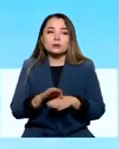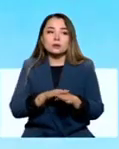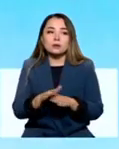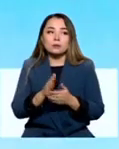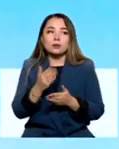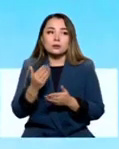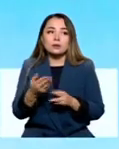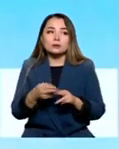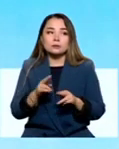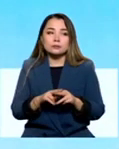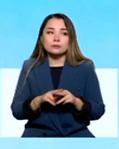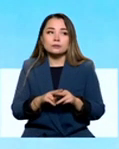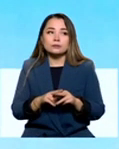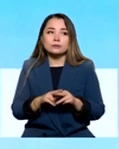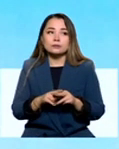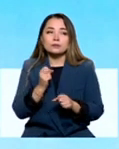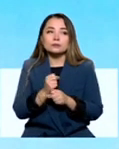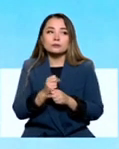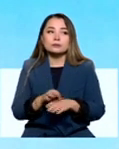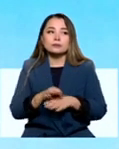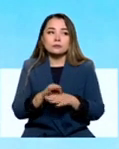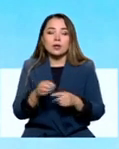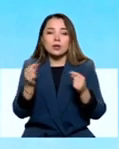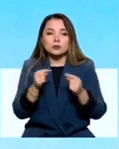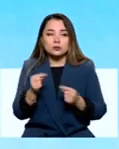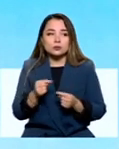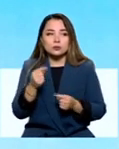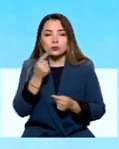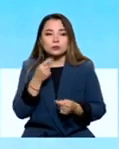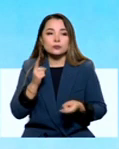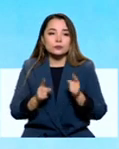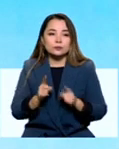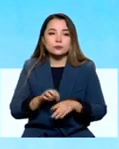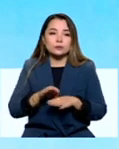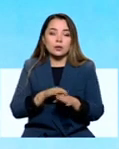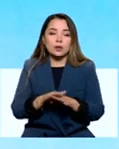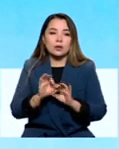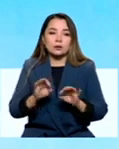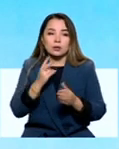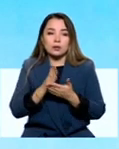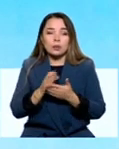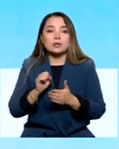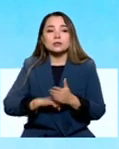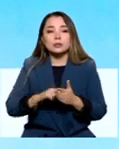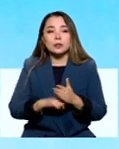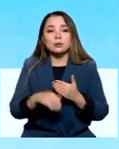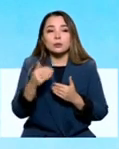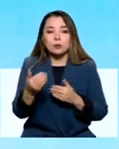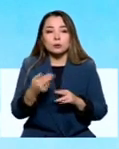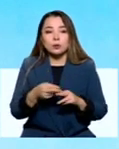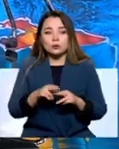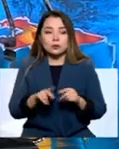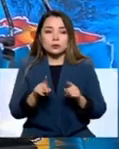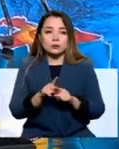жаратуучулук ошол эле учурда конкреттүү маселелер боюнча айтылды. Себеби бүгүнкү